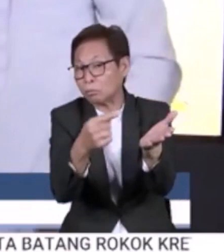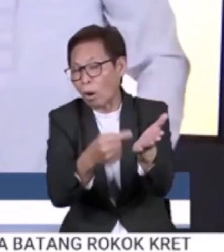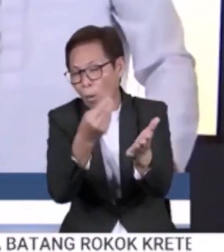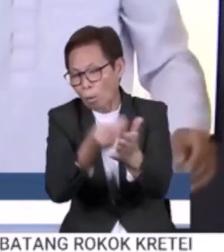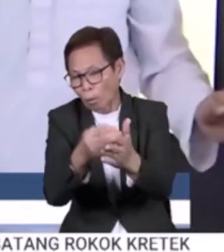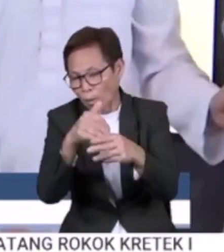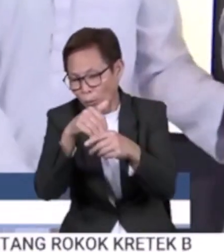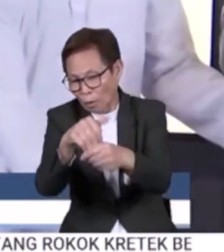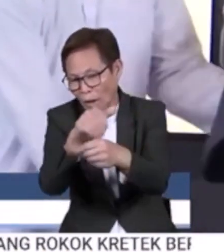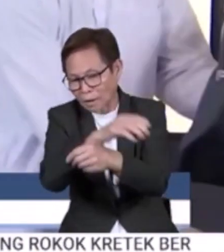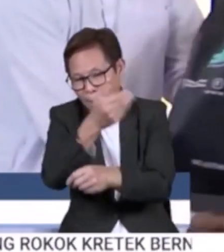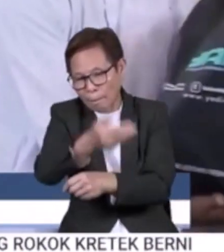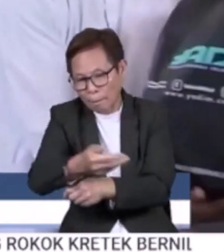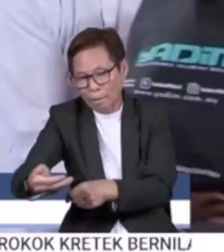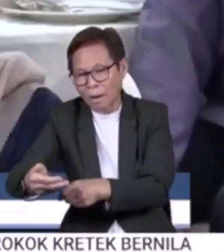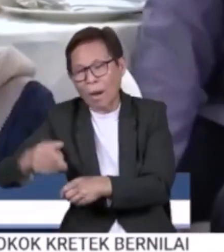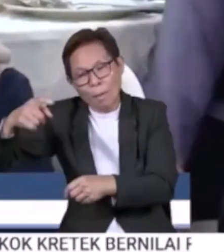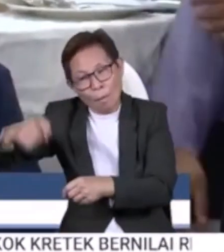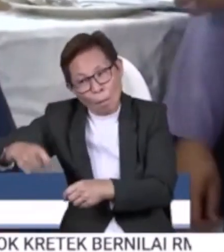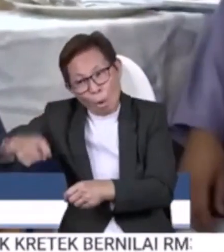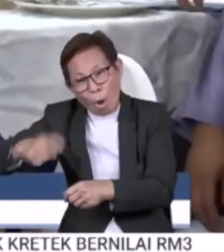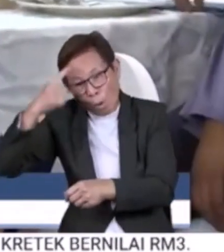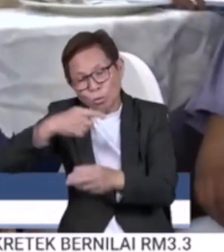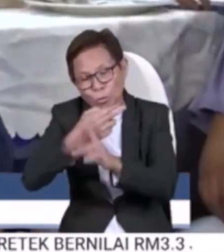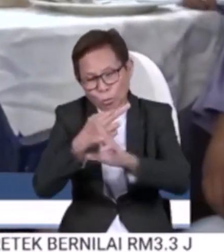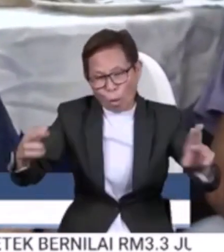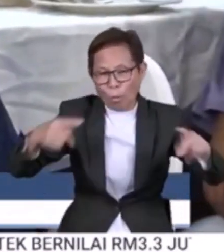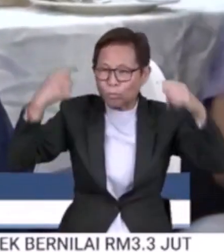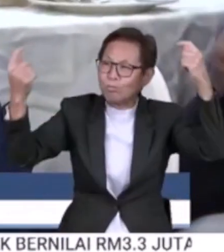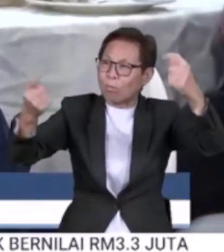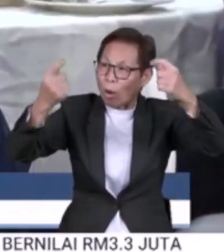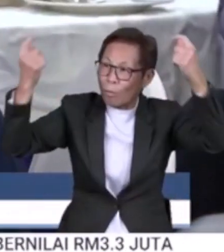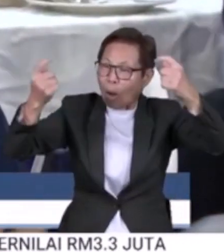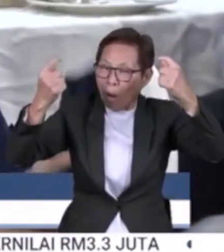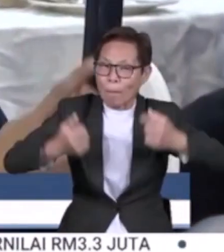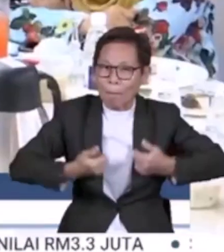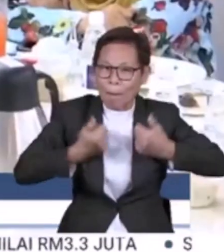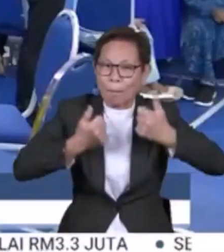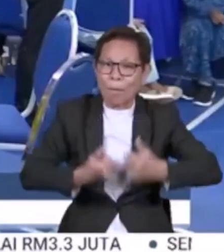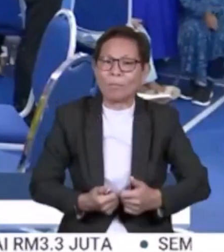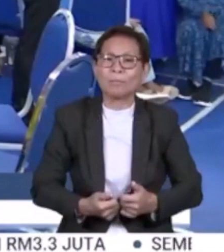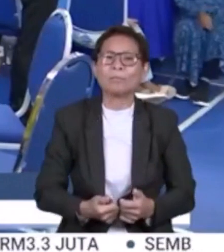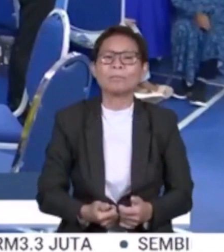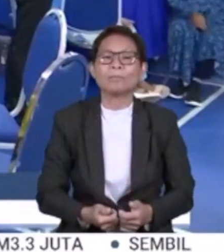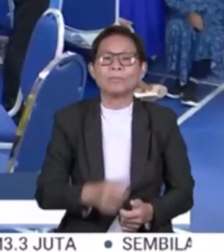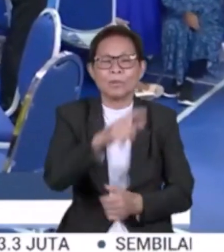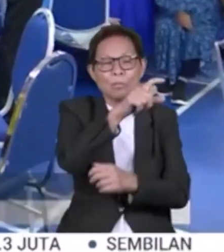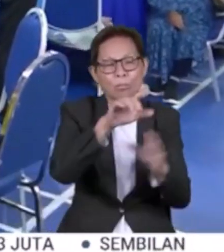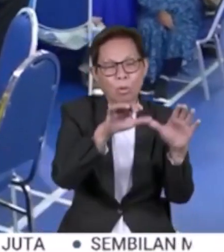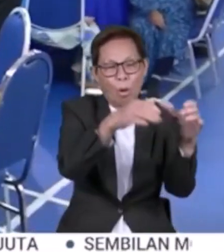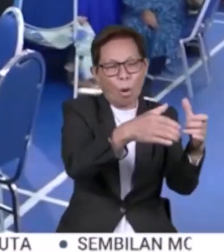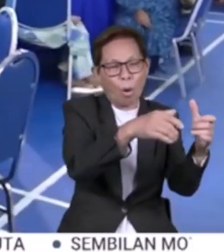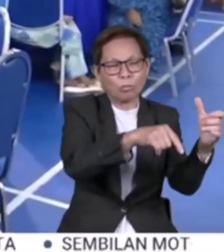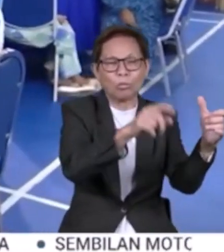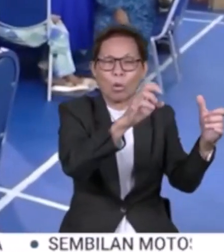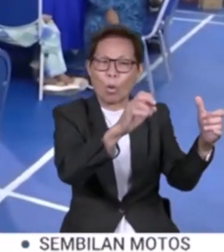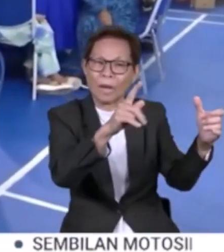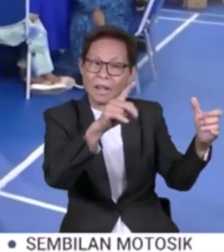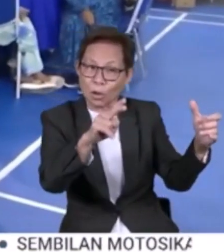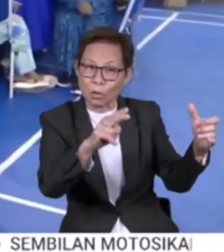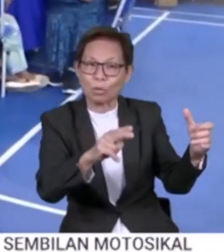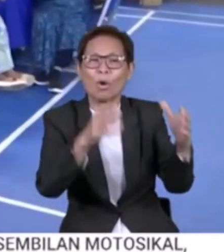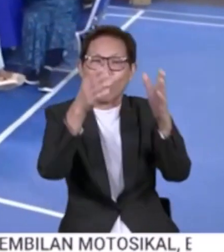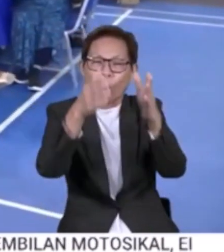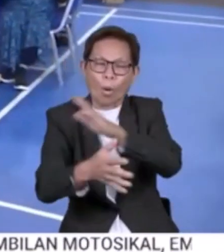duit raya dan barang kebutuhan asas bagi persiapan menyambut hari raya gelap penerima yang terjadi pada golongan orang kurang upaya